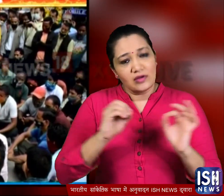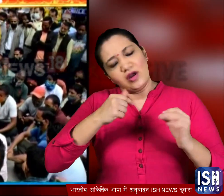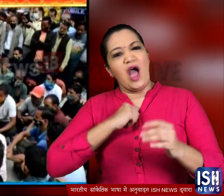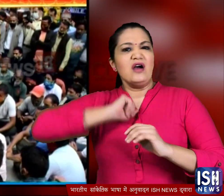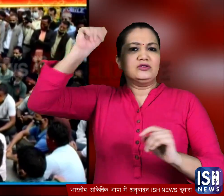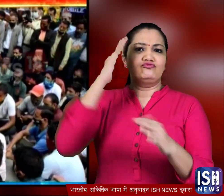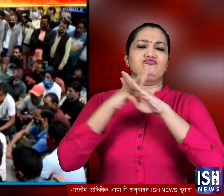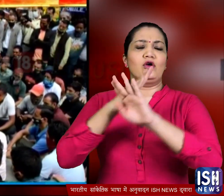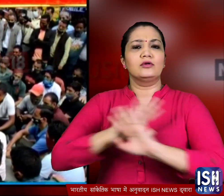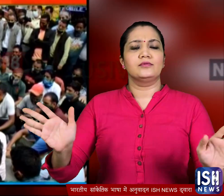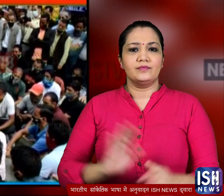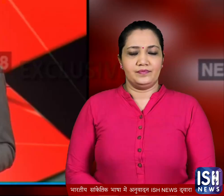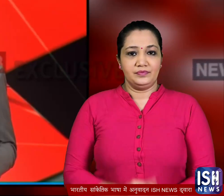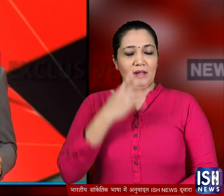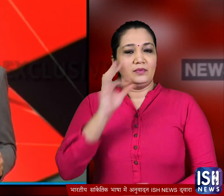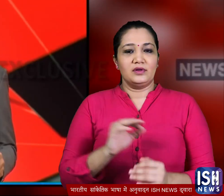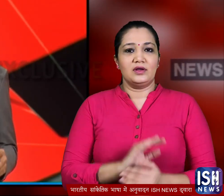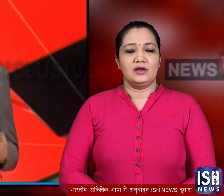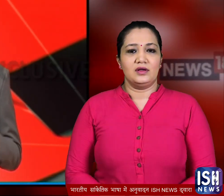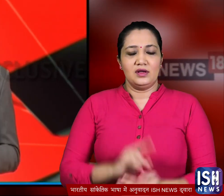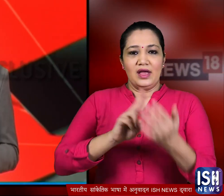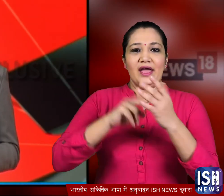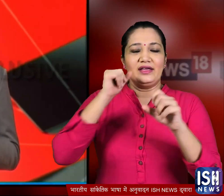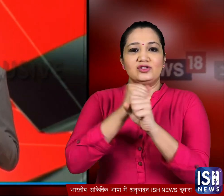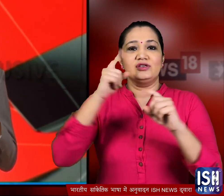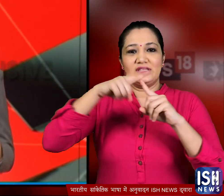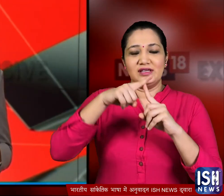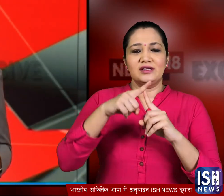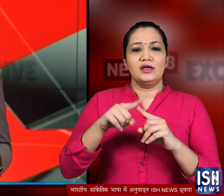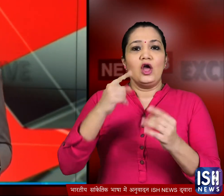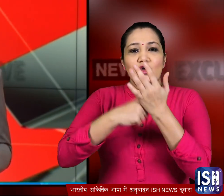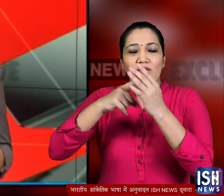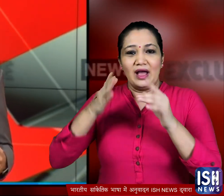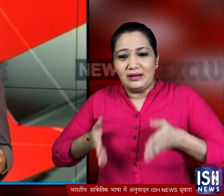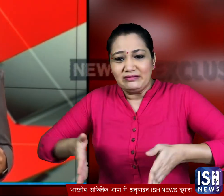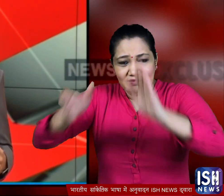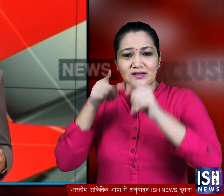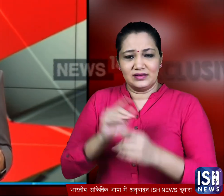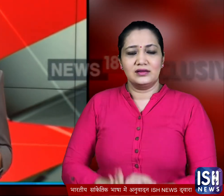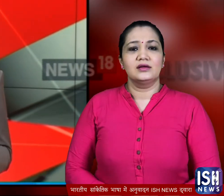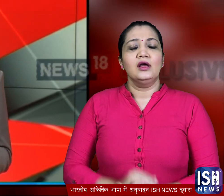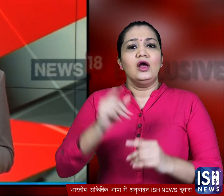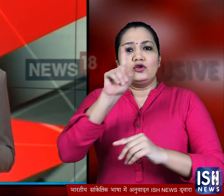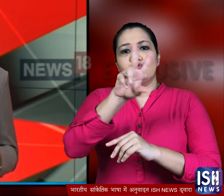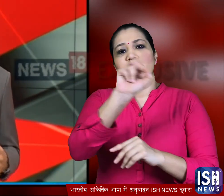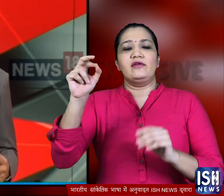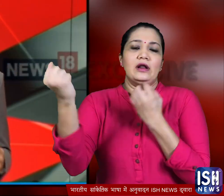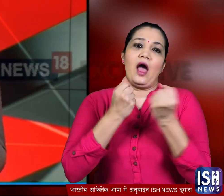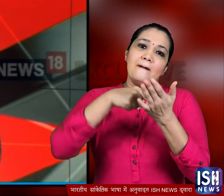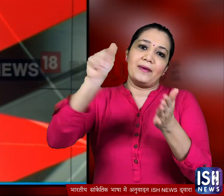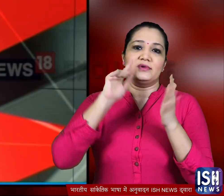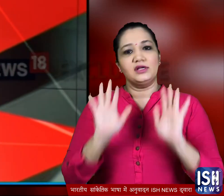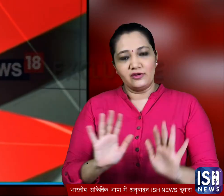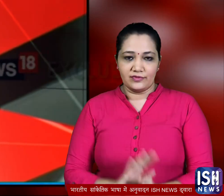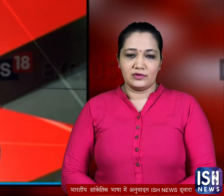गई तो वो हड़ताल पर चले जाएंगे। सौभाग्य की एक बात है कि NGT यानी नेशनल ग्रीन ट्रिब्यूनल ने रोहतांग दर्रे से गुजरने के लिए रोजाना